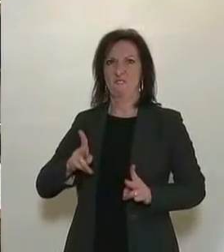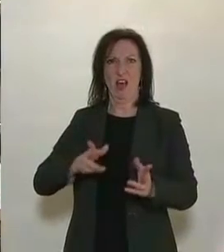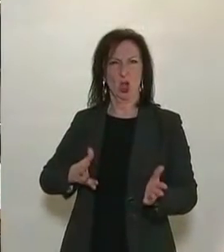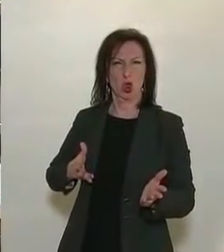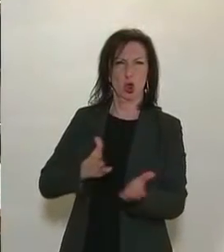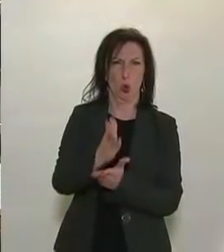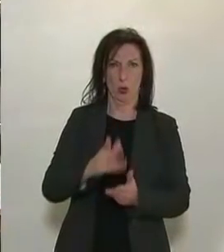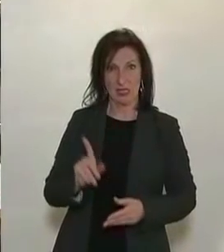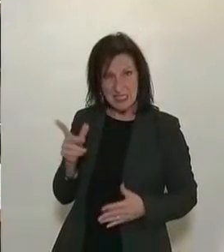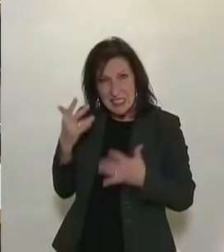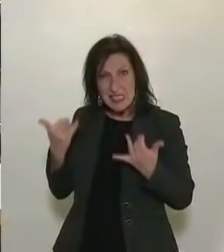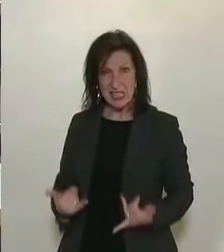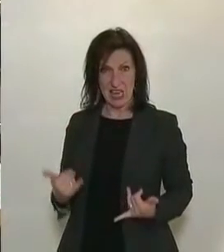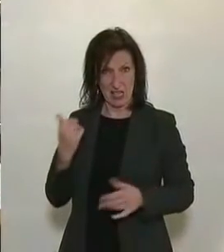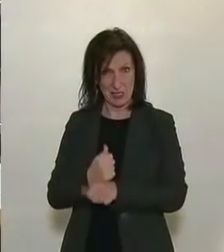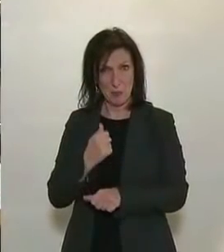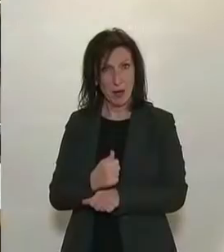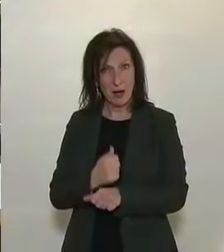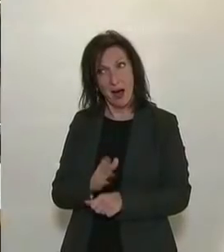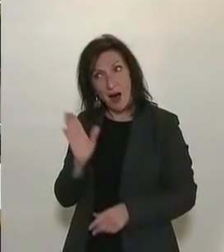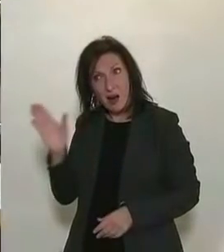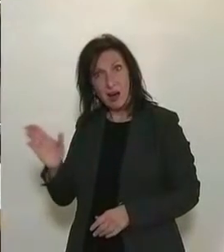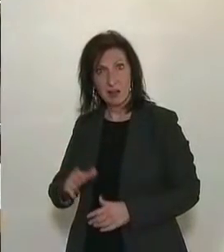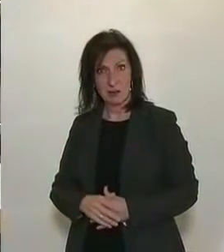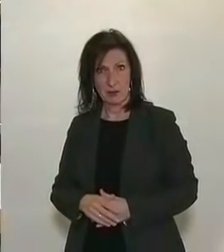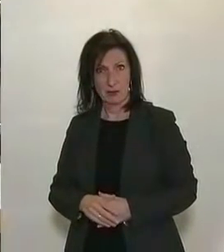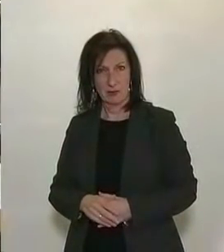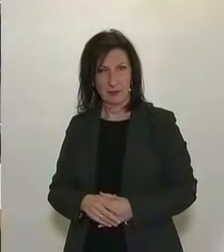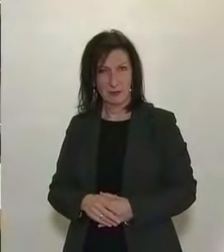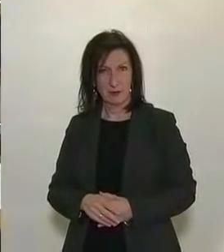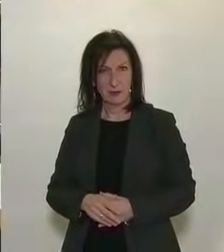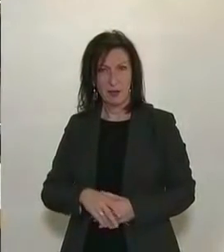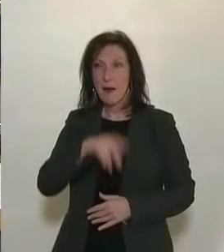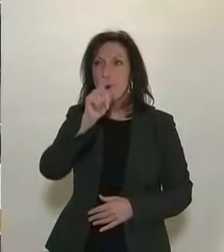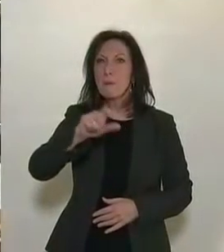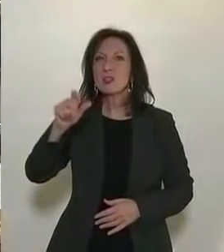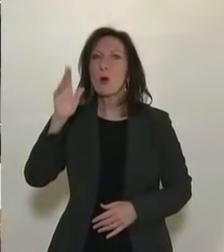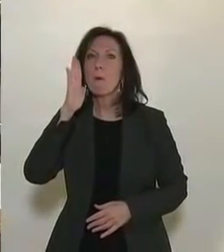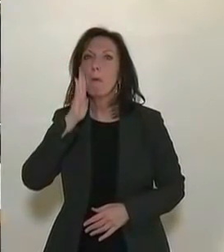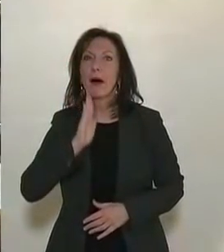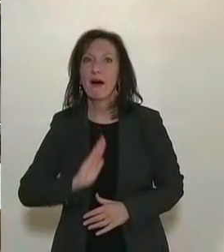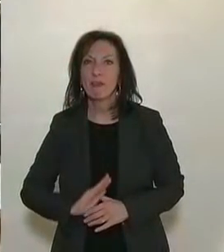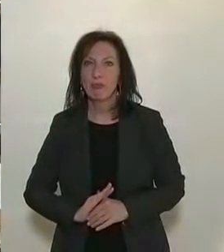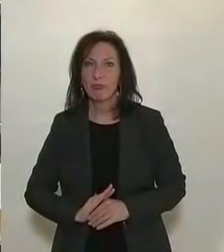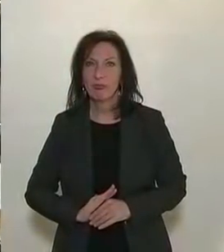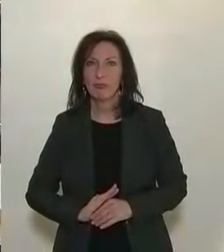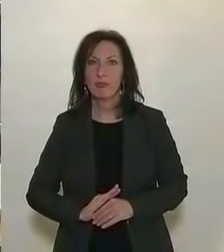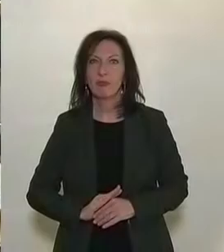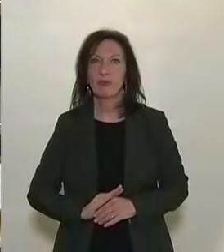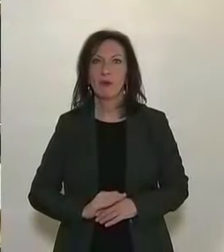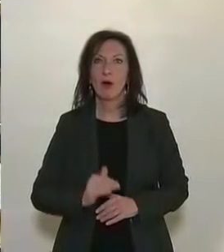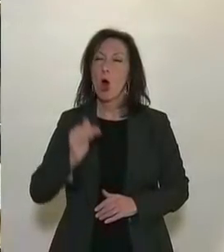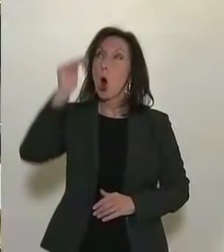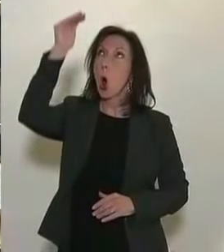Und das, was Sie jetzt machen, ja, wo jene, die die Braven sind, ja, von der